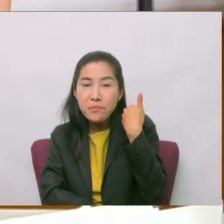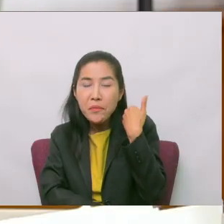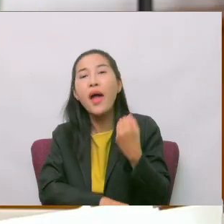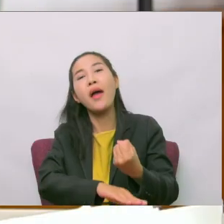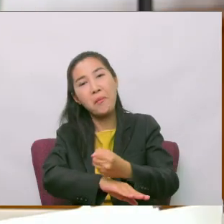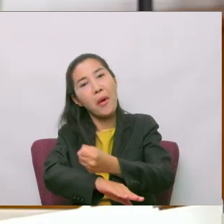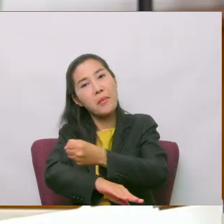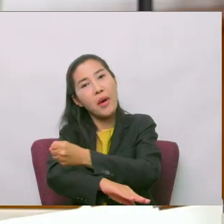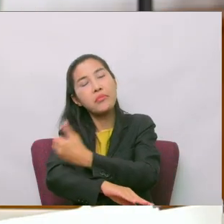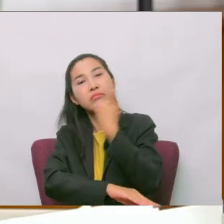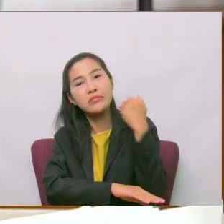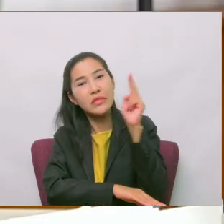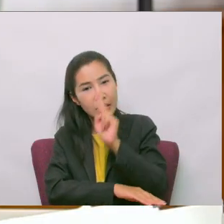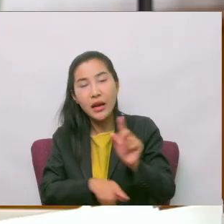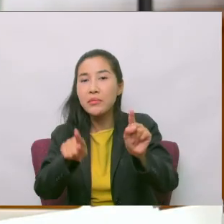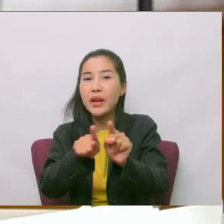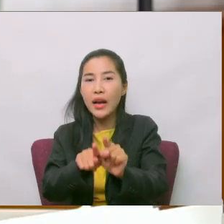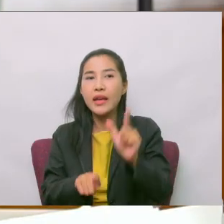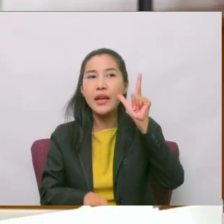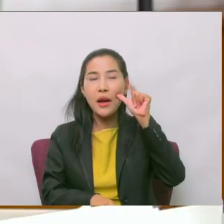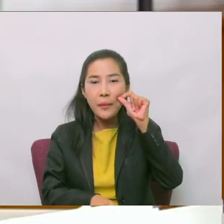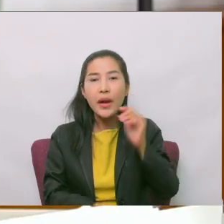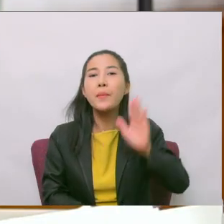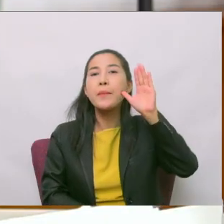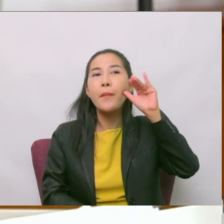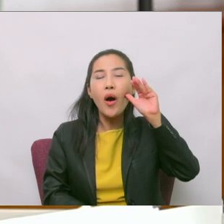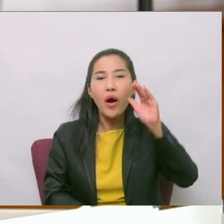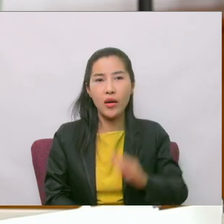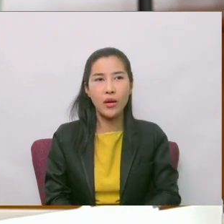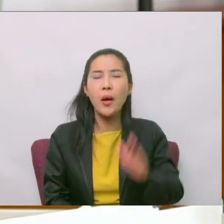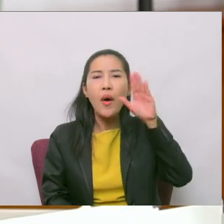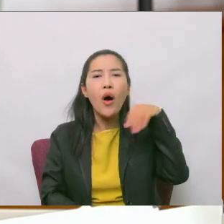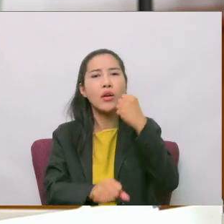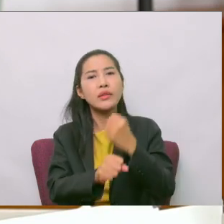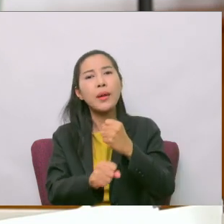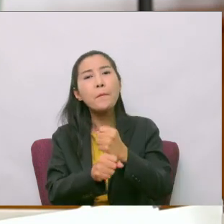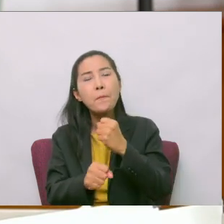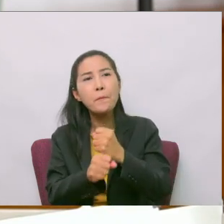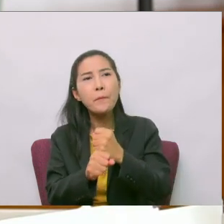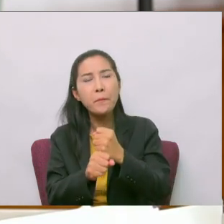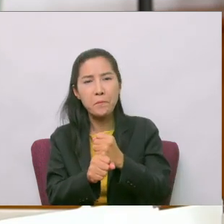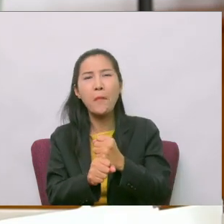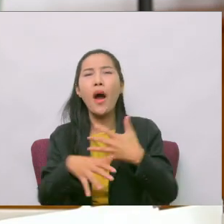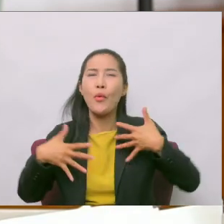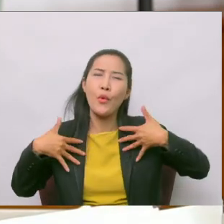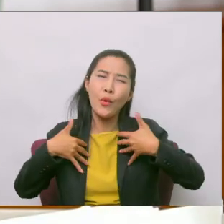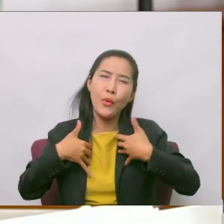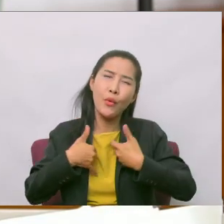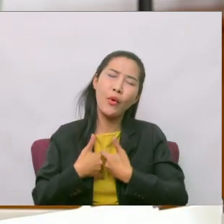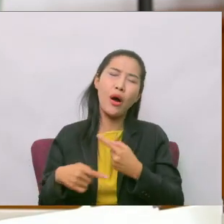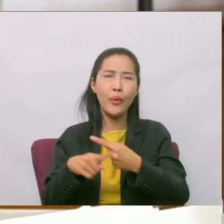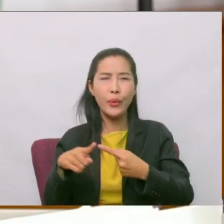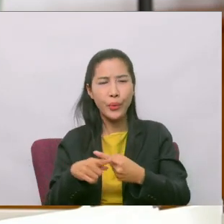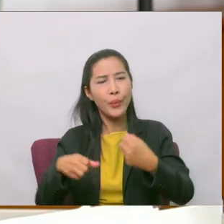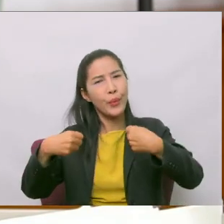พราะอย่างของแม่เองเนาะก็จะเป็นคุณพ่อเพราะว่าคุณพ่อเขาก็ทำงานนอกบ้านนะคะก็จะปวดเมื่อยเพราะเขาต้องขับมอ